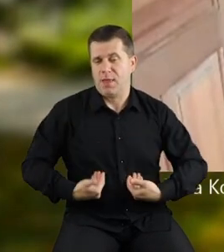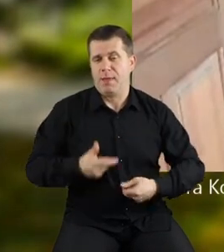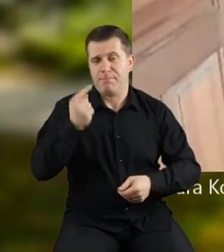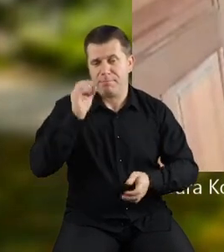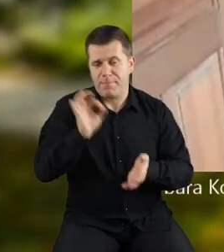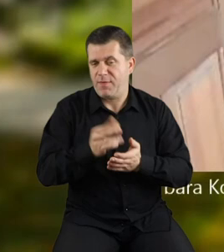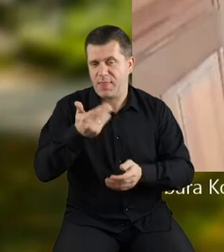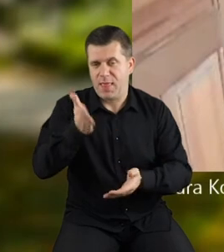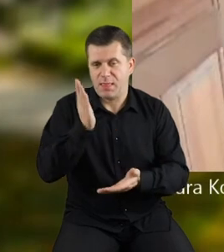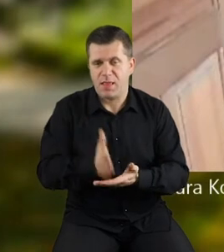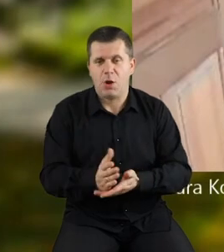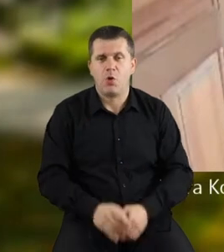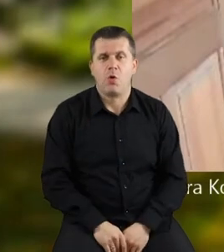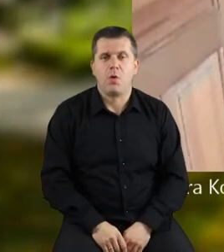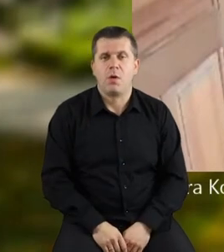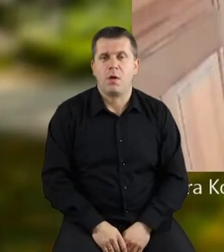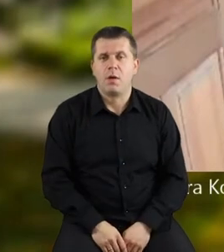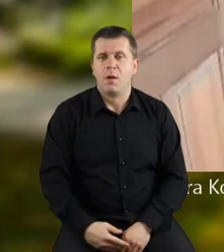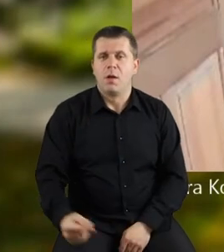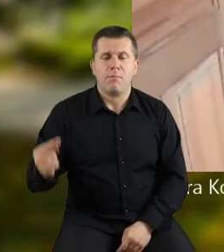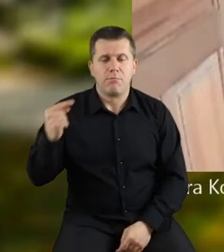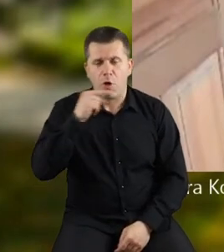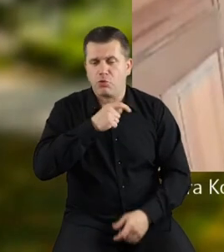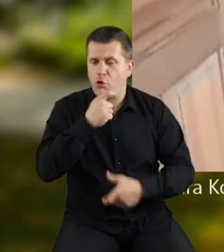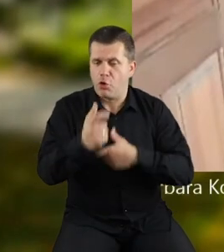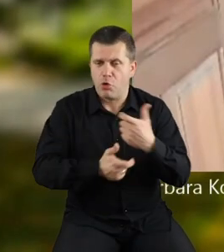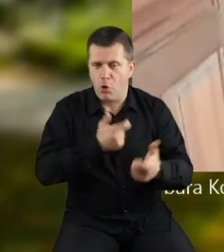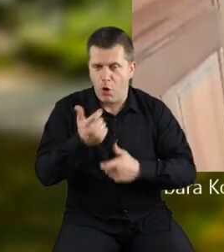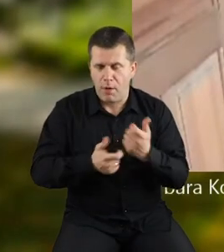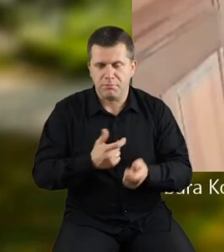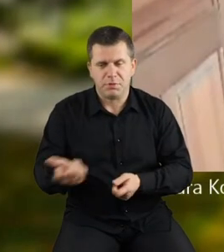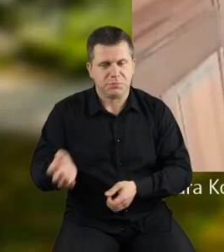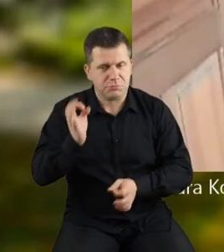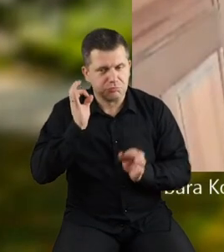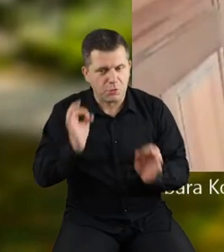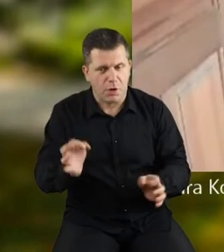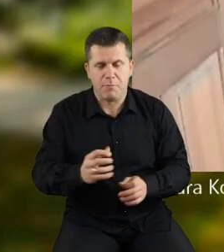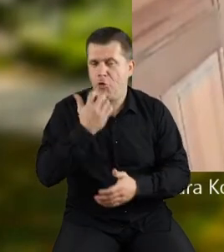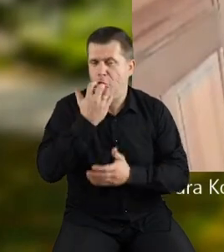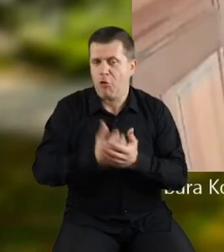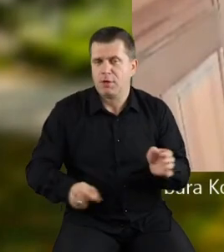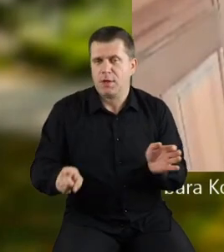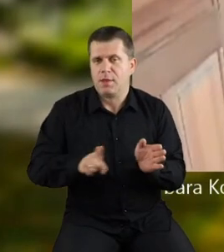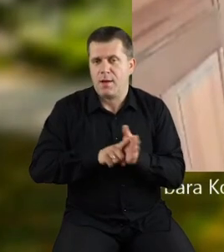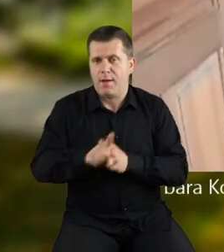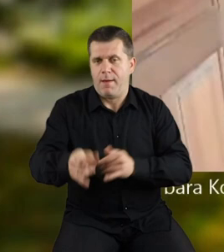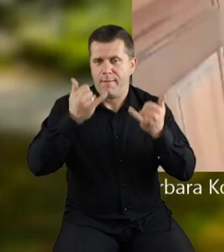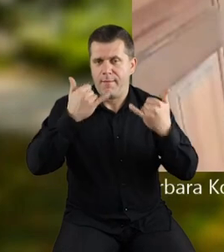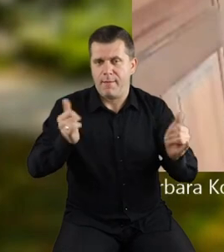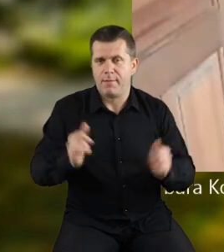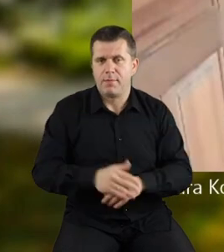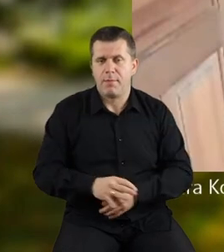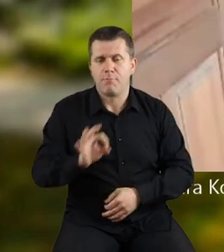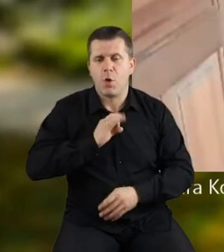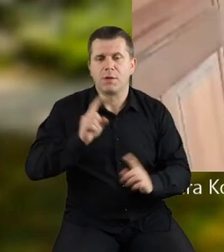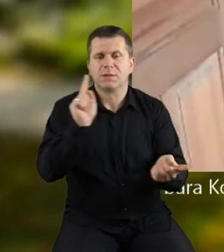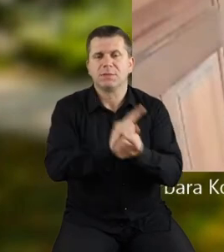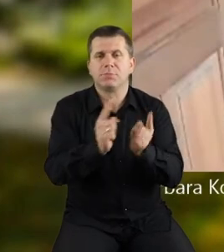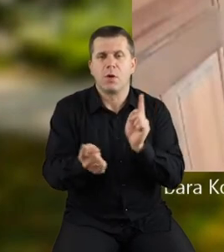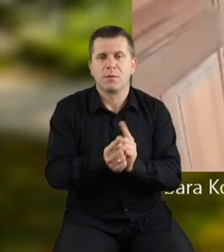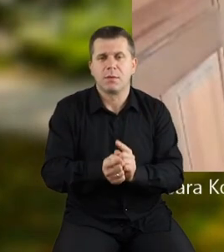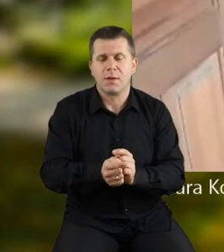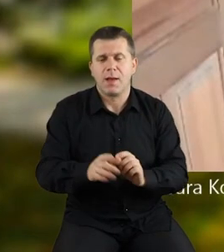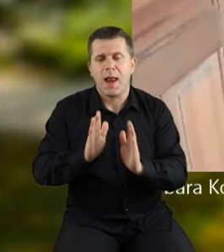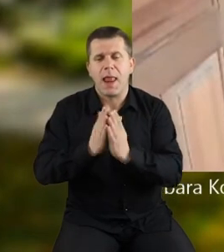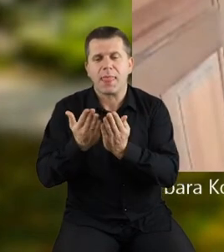więc pewnie nie tylko. Potrafią to robić nie tylko z wdziękiem, ale z korzyścią dla innych. Moje